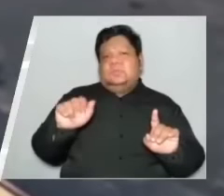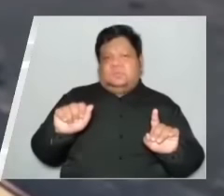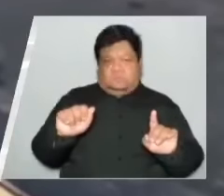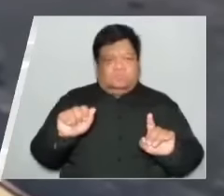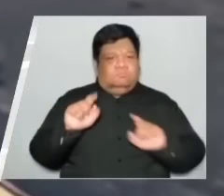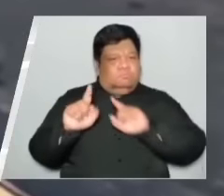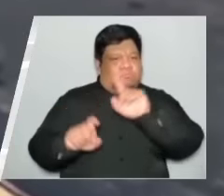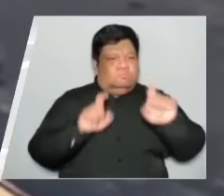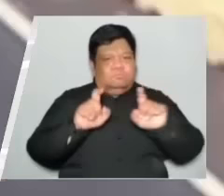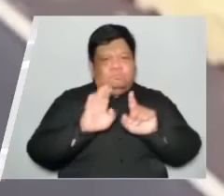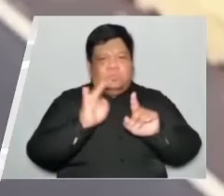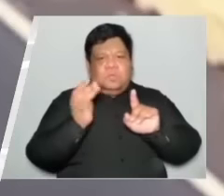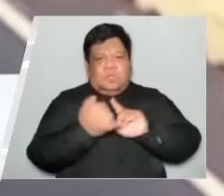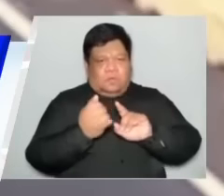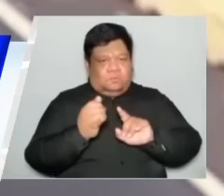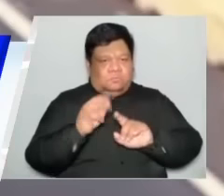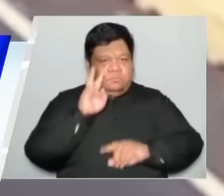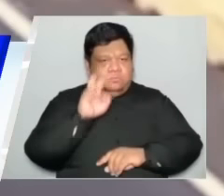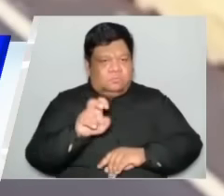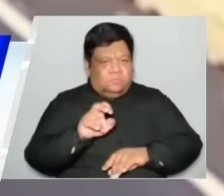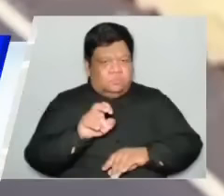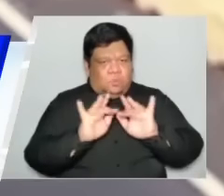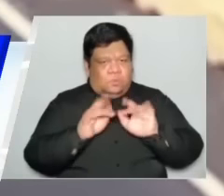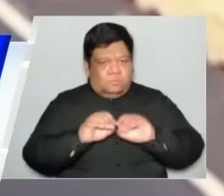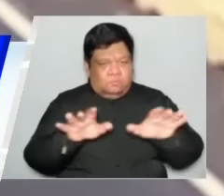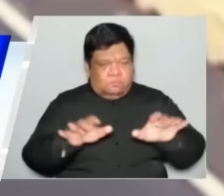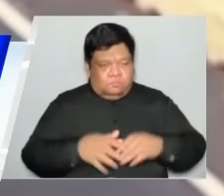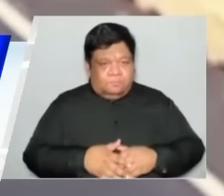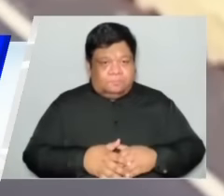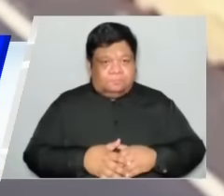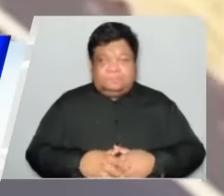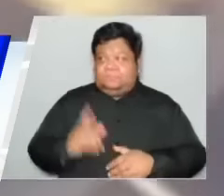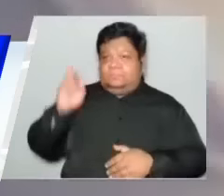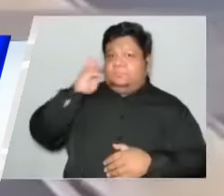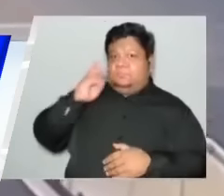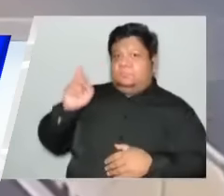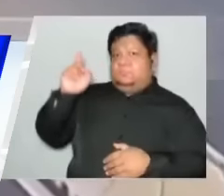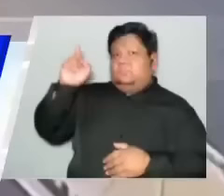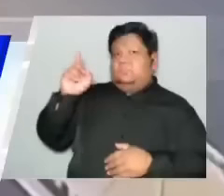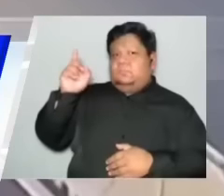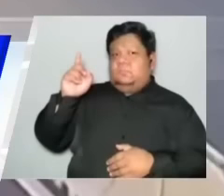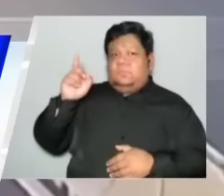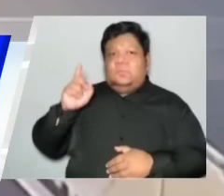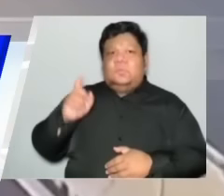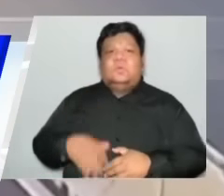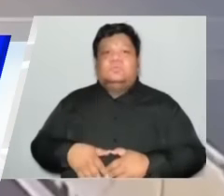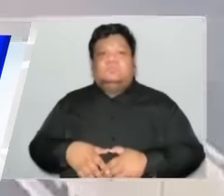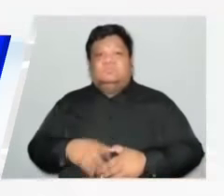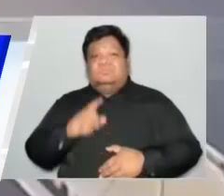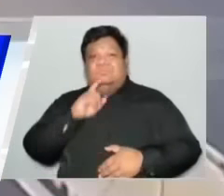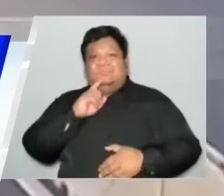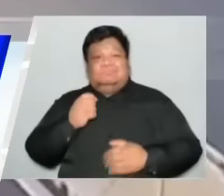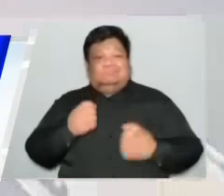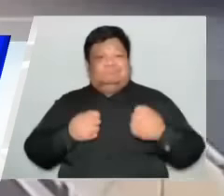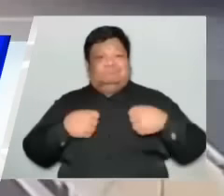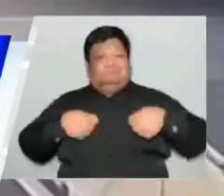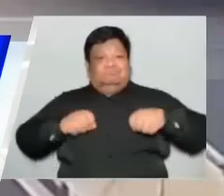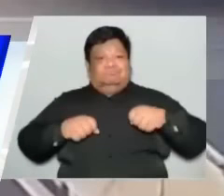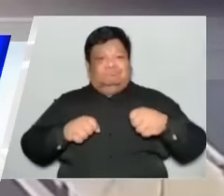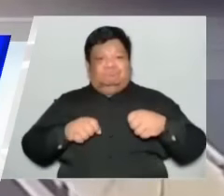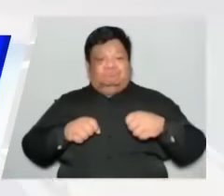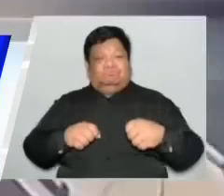Kahit sinubukang pigilan, nag-counterflow sa skyway ang motorsiklong yan at tumama sa kasalubong na sasakyan.